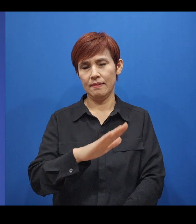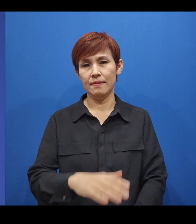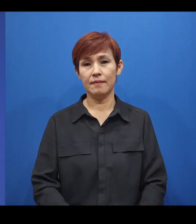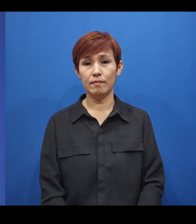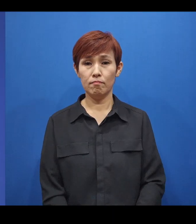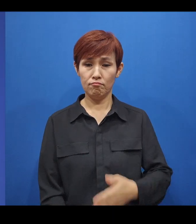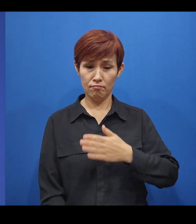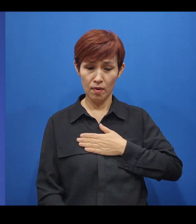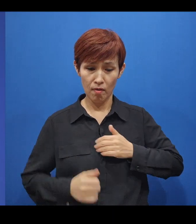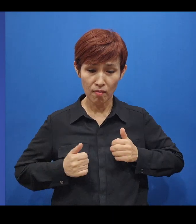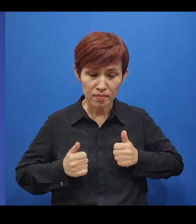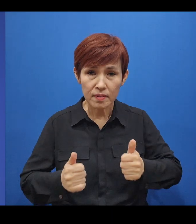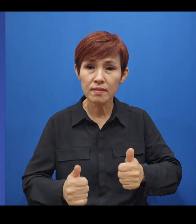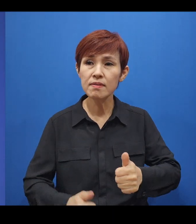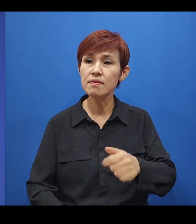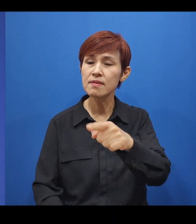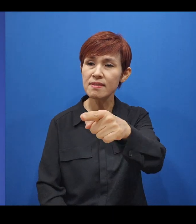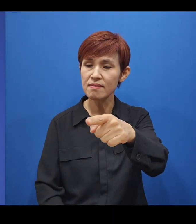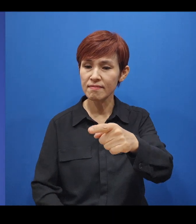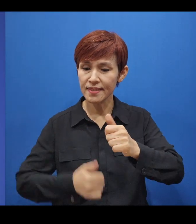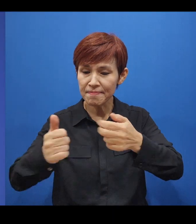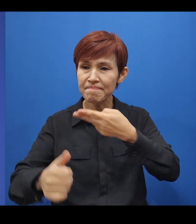나는 하는데 너는 안 하니까.